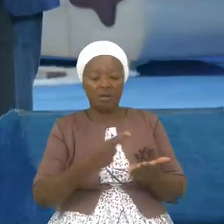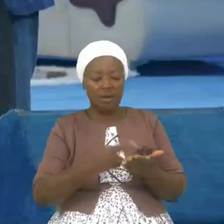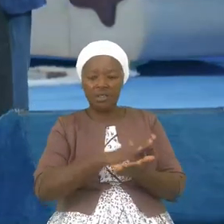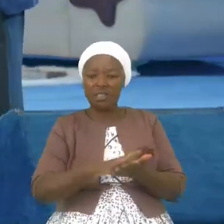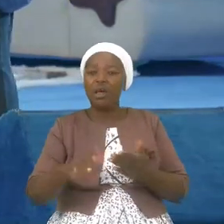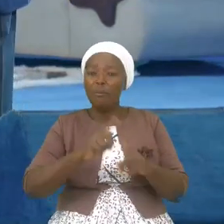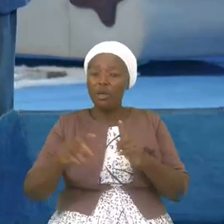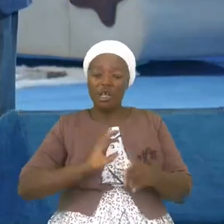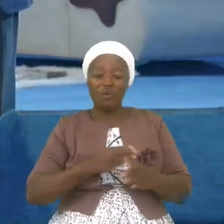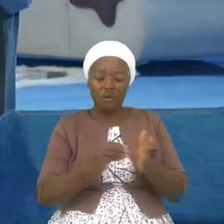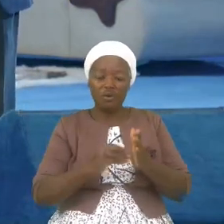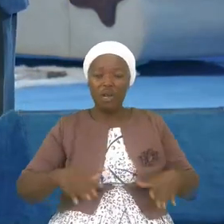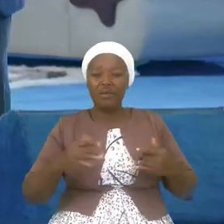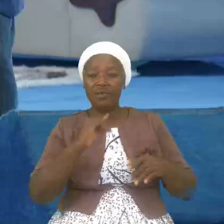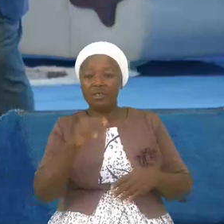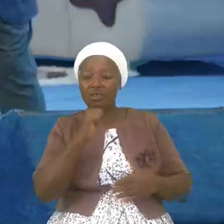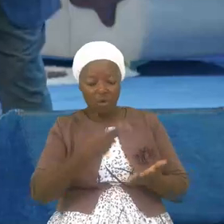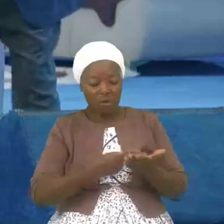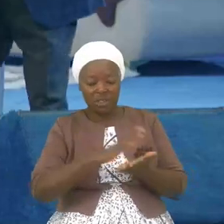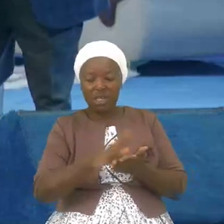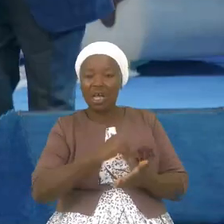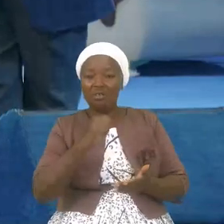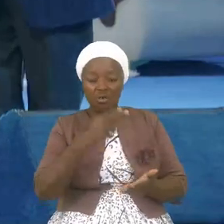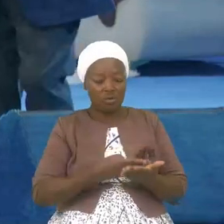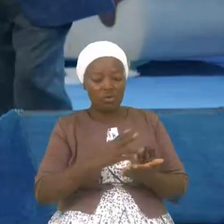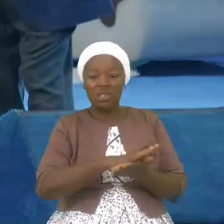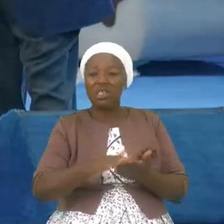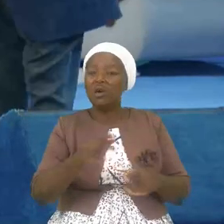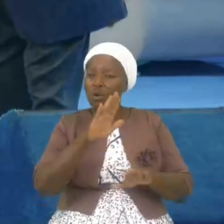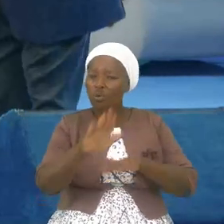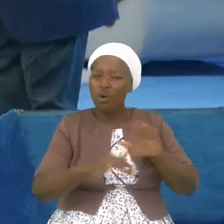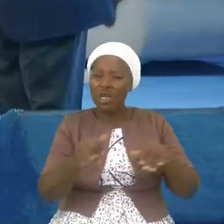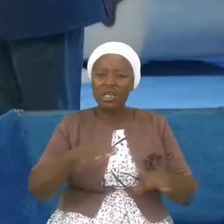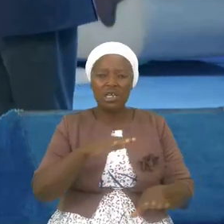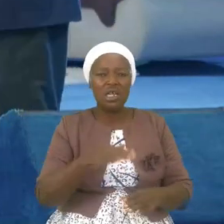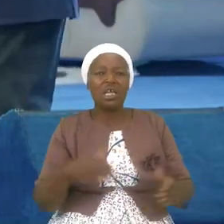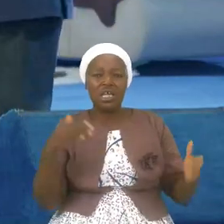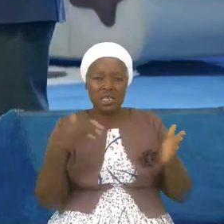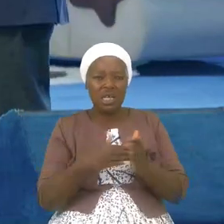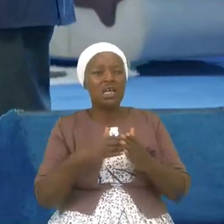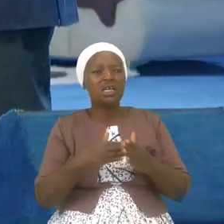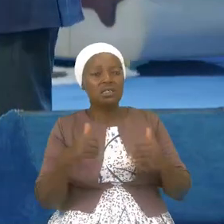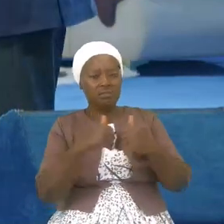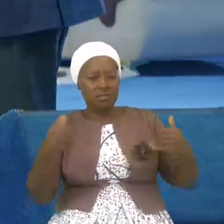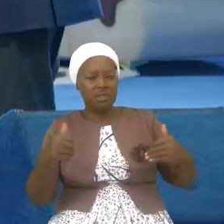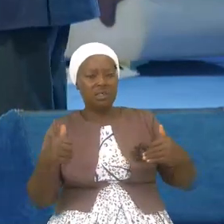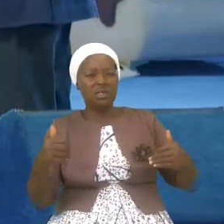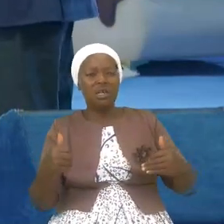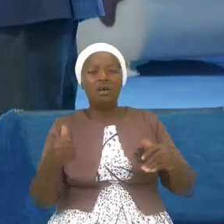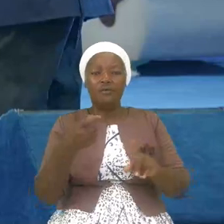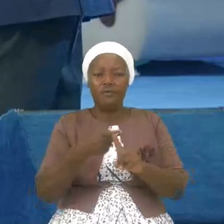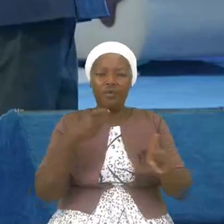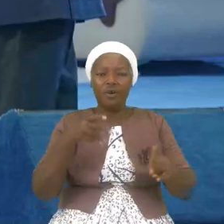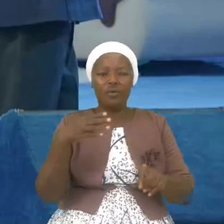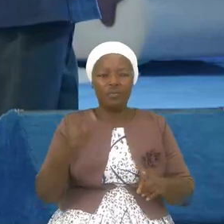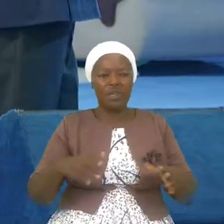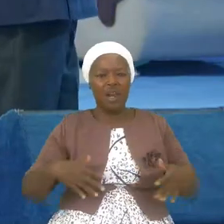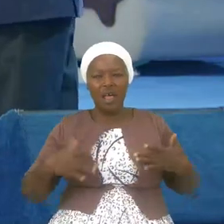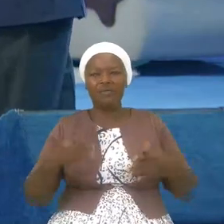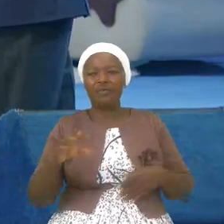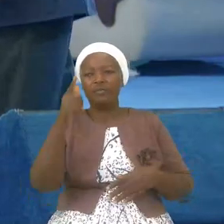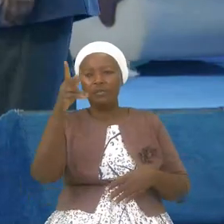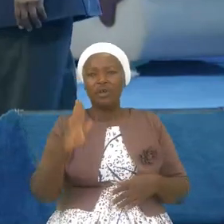l'injustice et l'impureté. Marchant, nous étions donc séparés